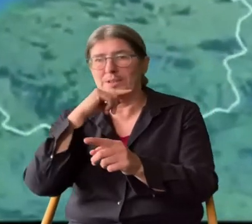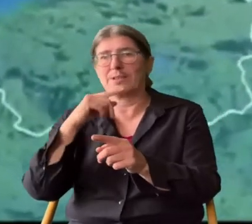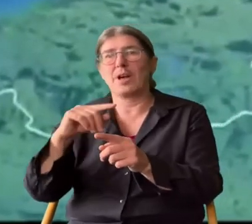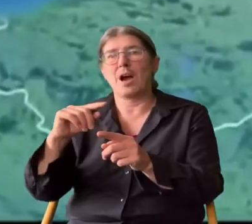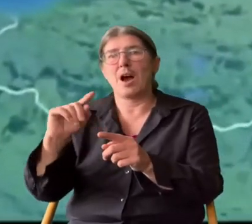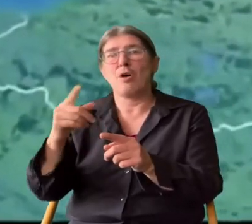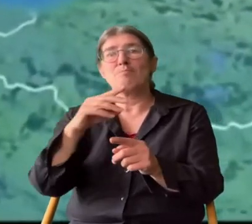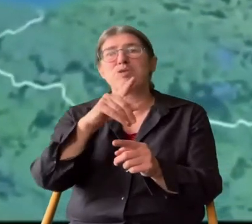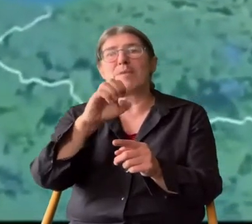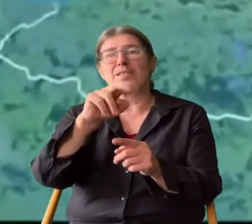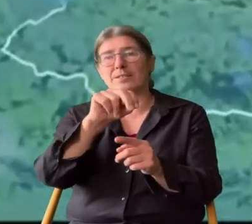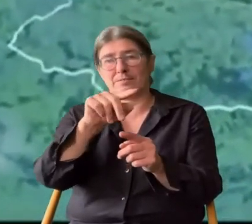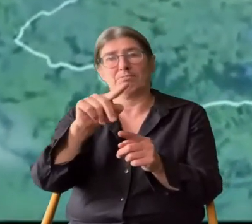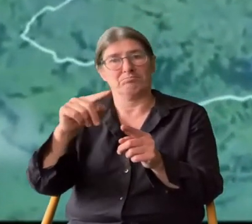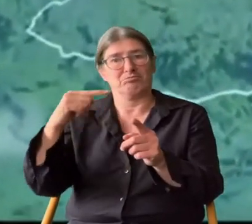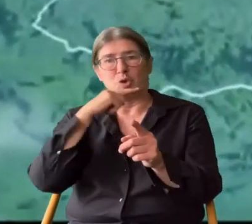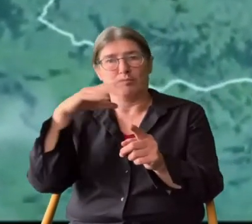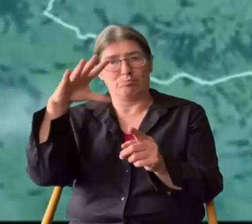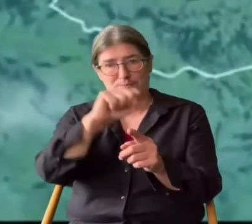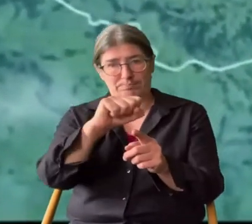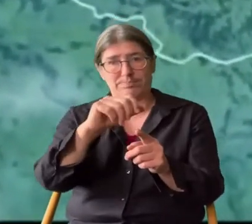Ebenso der größte Teil Pommerns.